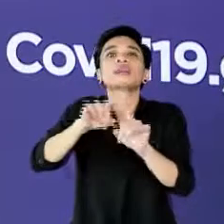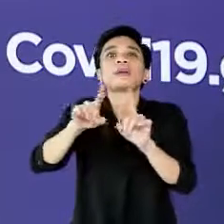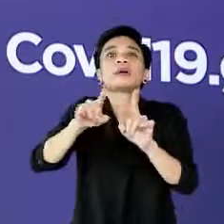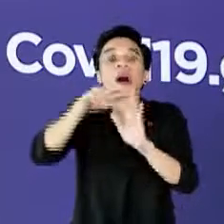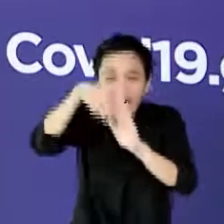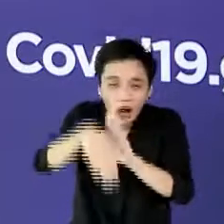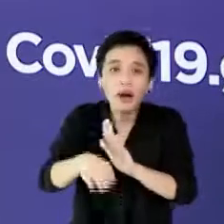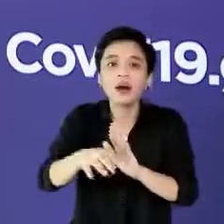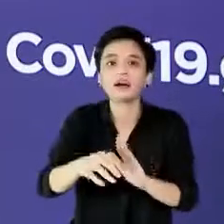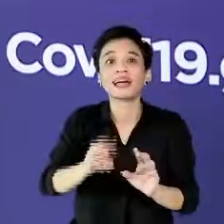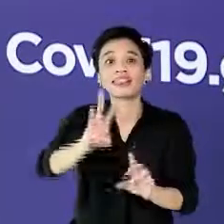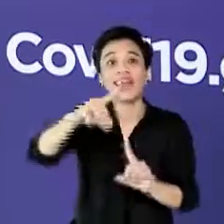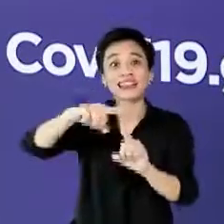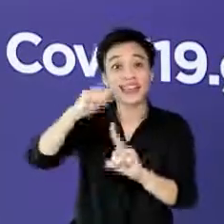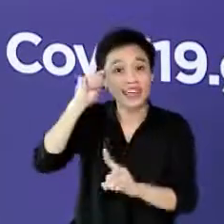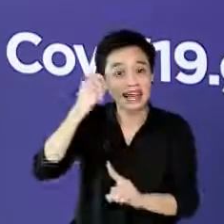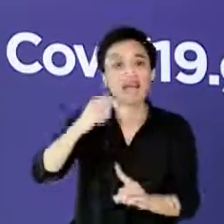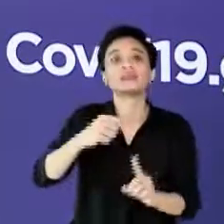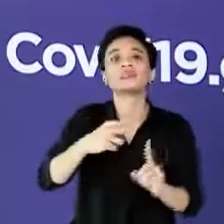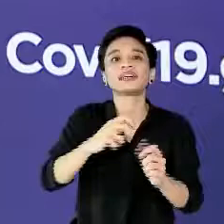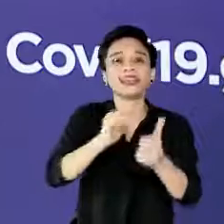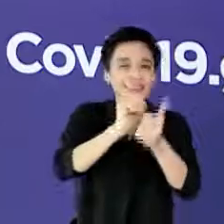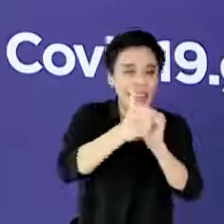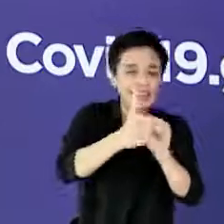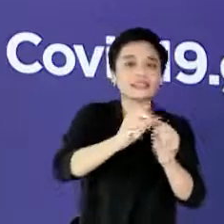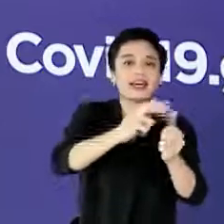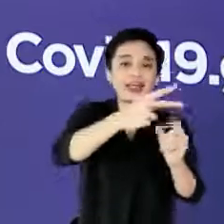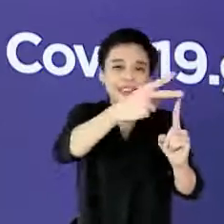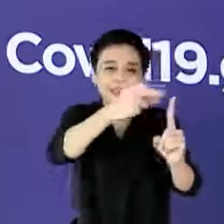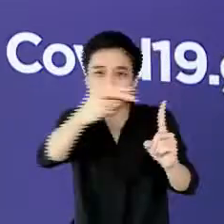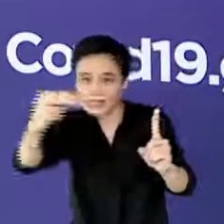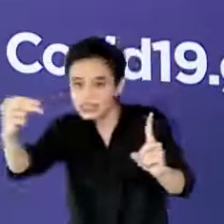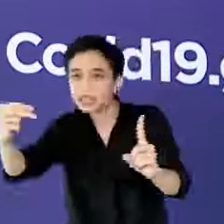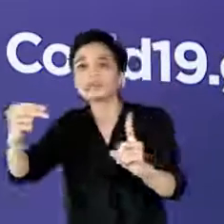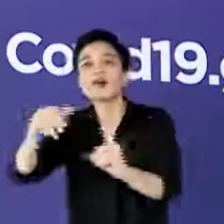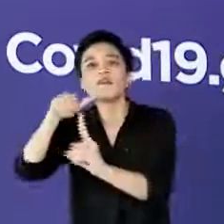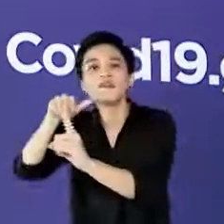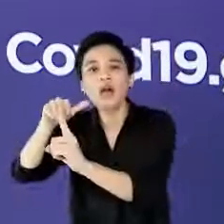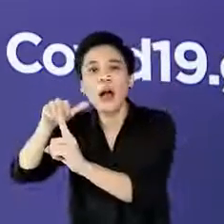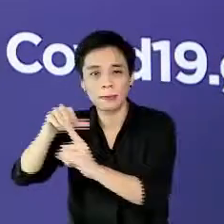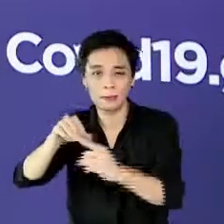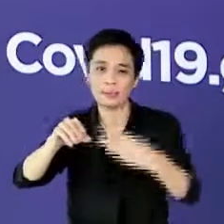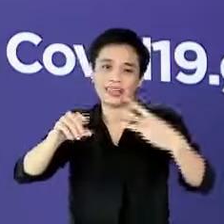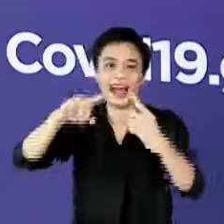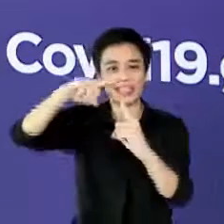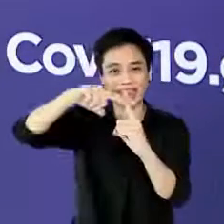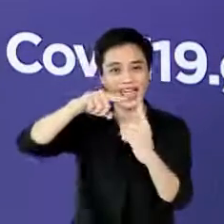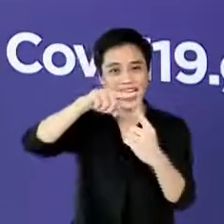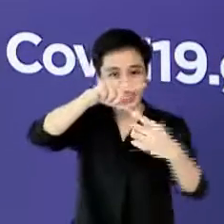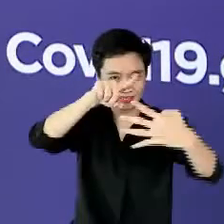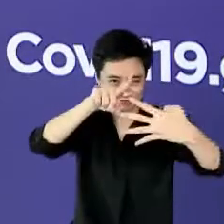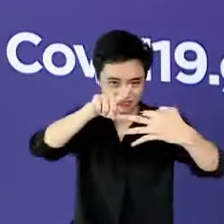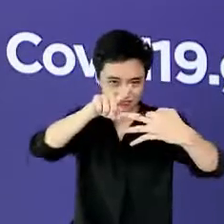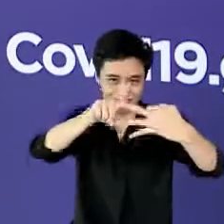3.3.2 adalah stressing kemudian testing dan ada tindaklanjut bentuknya eh konten yaitu dalam bentuk